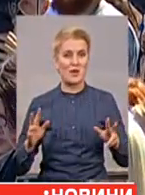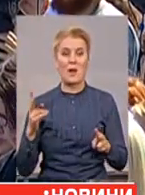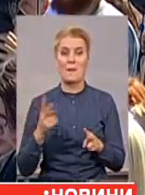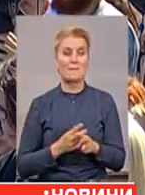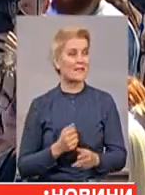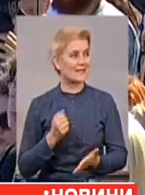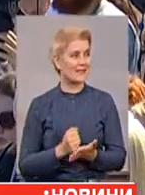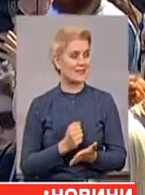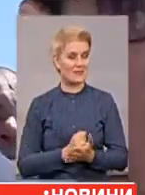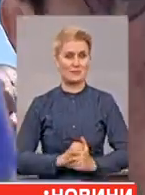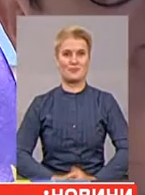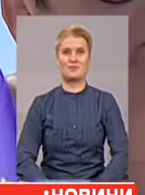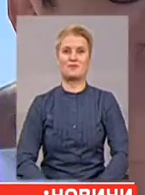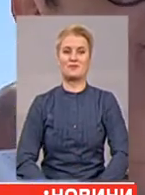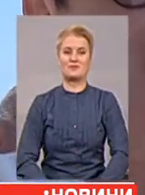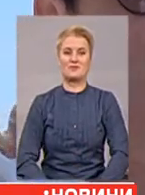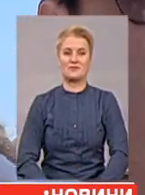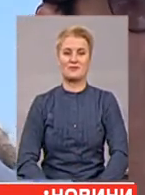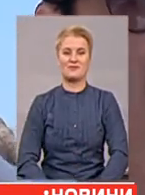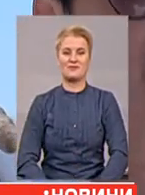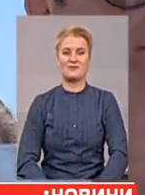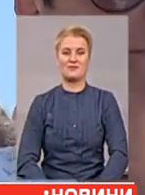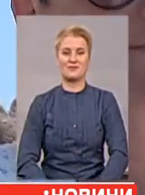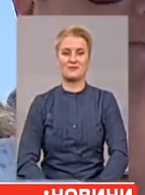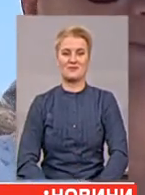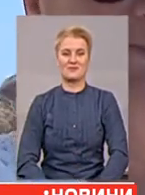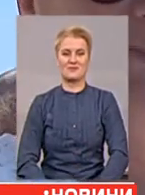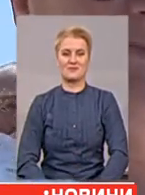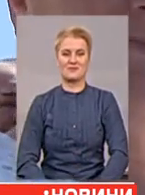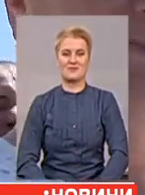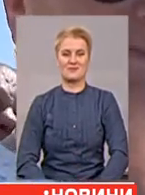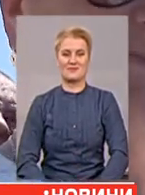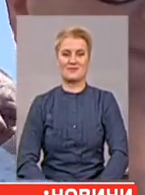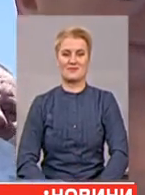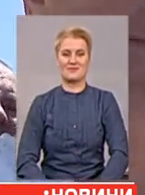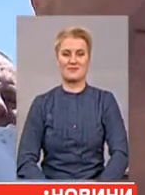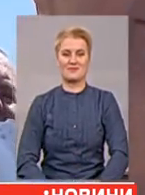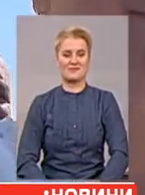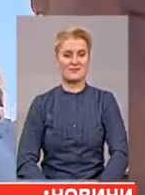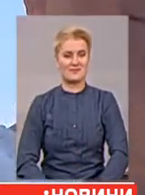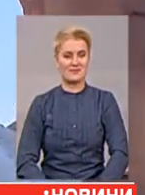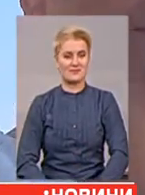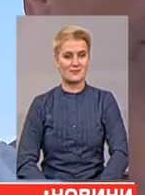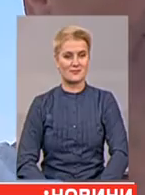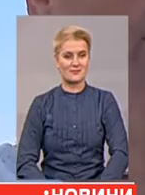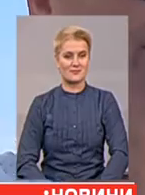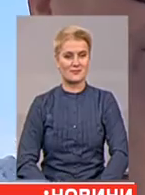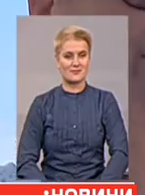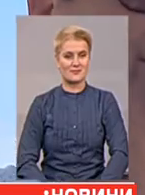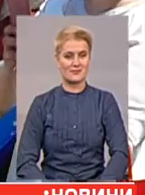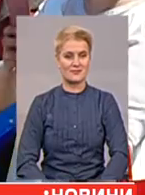Безвізовий режим може виуживати кожен обчан України з біометрическим цестовним пасом. А конечно, в минулості са зостану